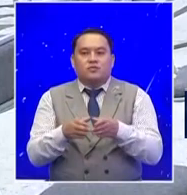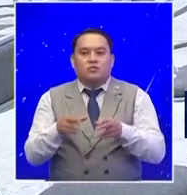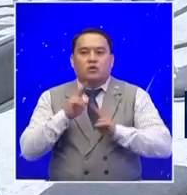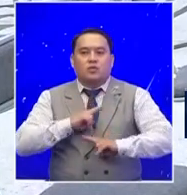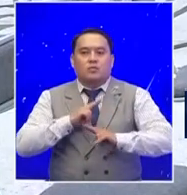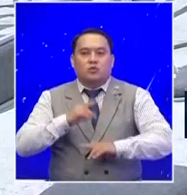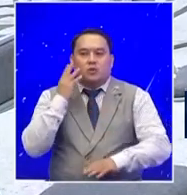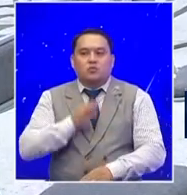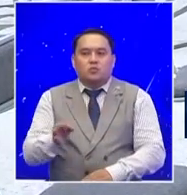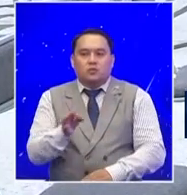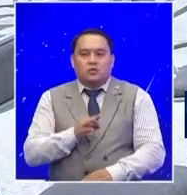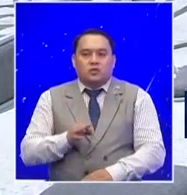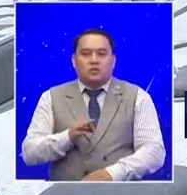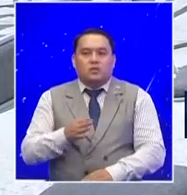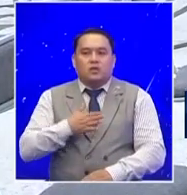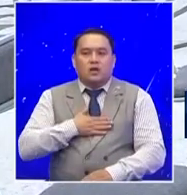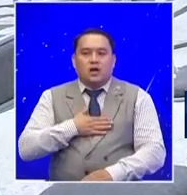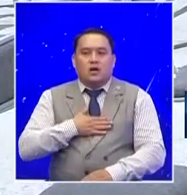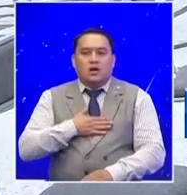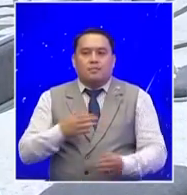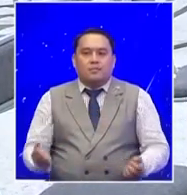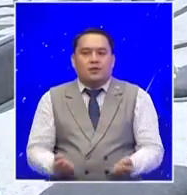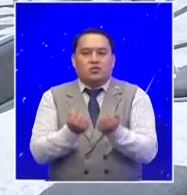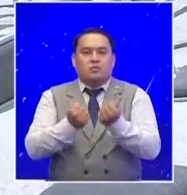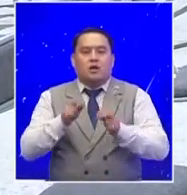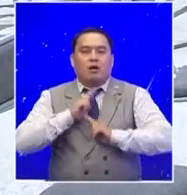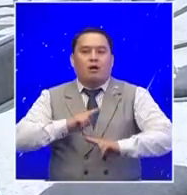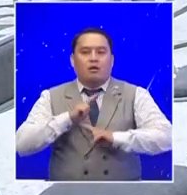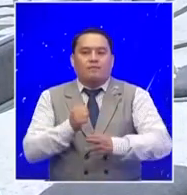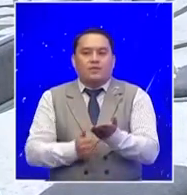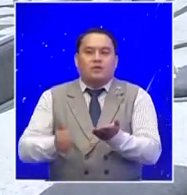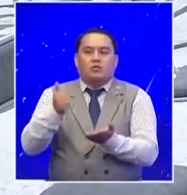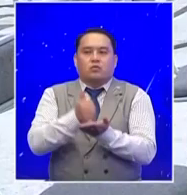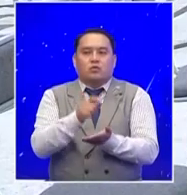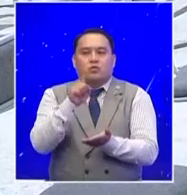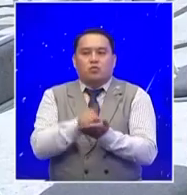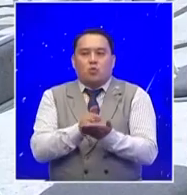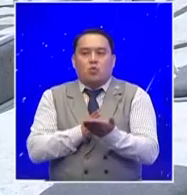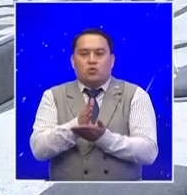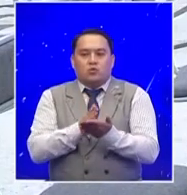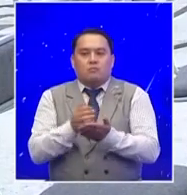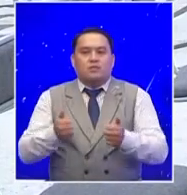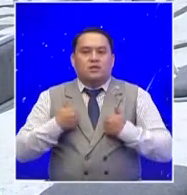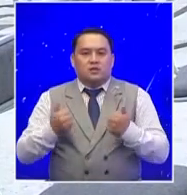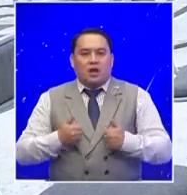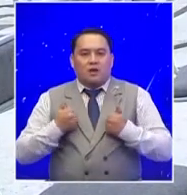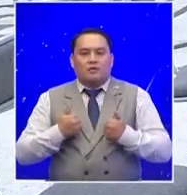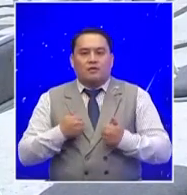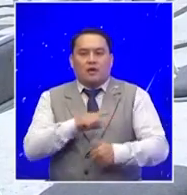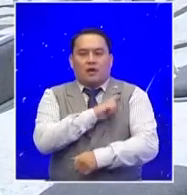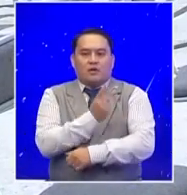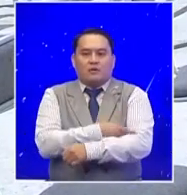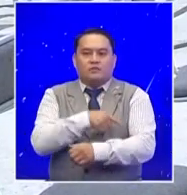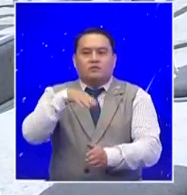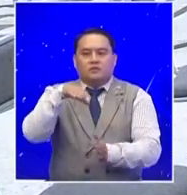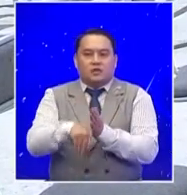науки. Ну, как поддержали мои коллеги, выдвинули на эту должность. И теперь я постараюсь изо